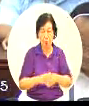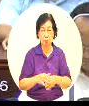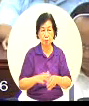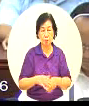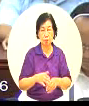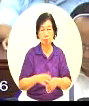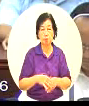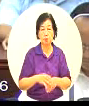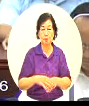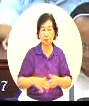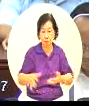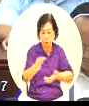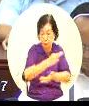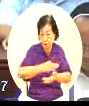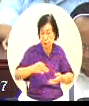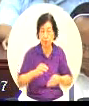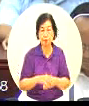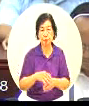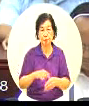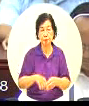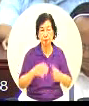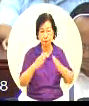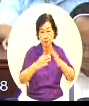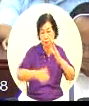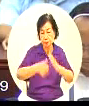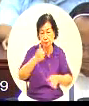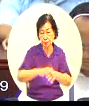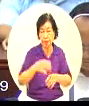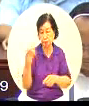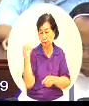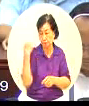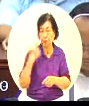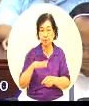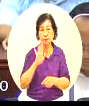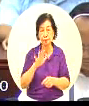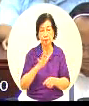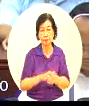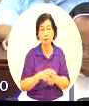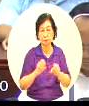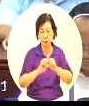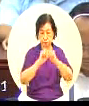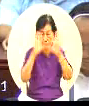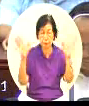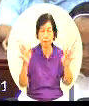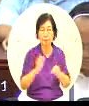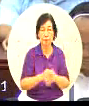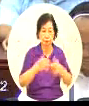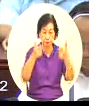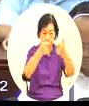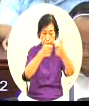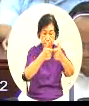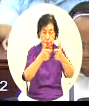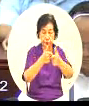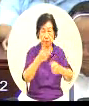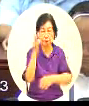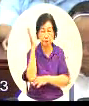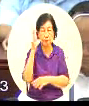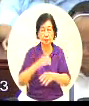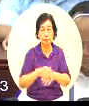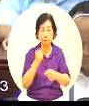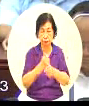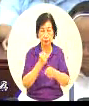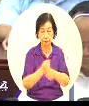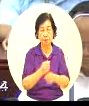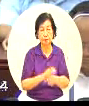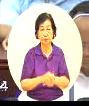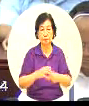咱大概市长也有下达这样的一个指示啊，我们就会配合市府的政策来办理。啊，至于这个大